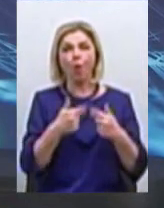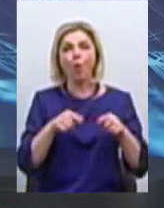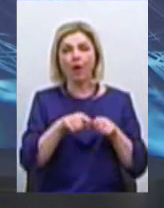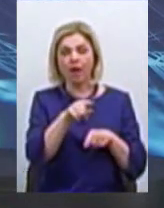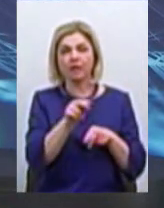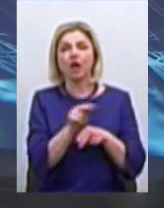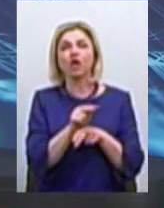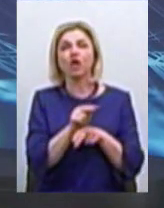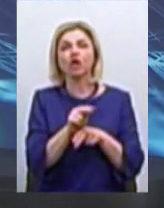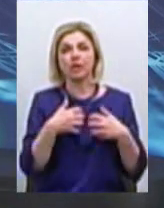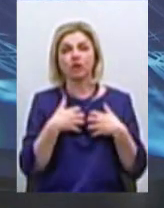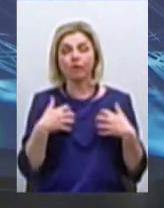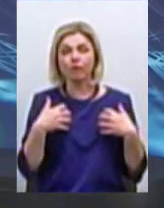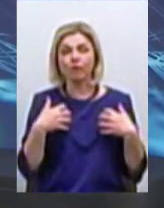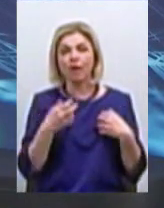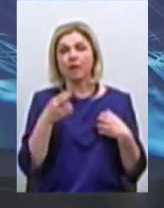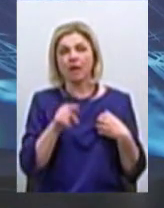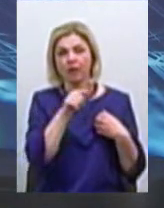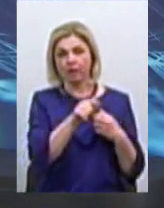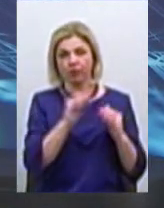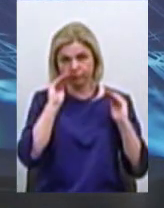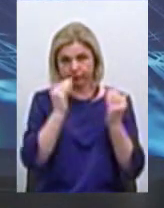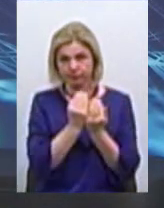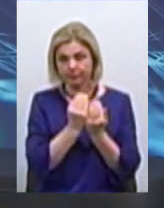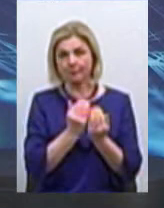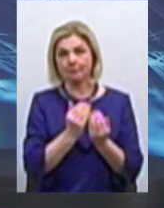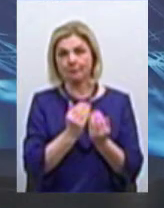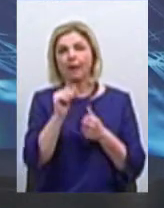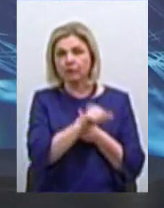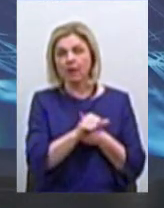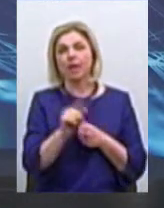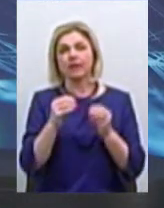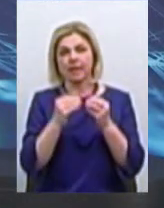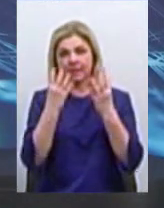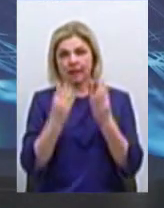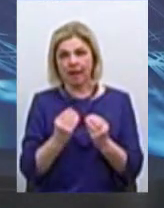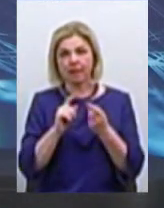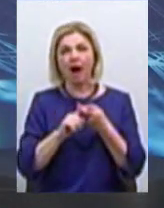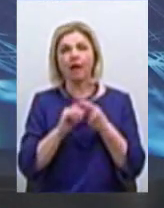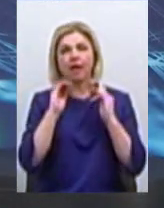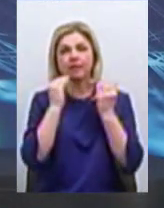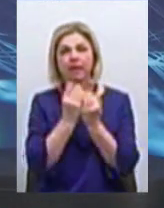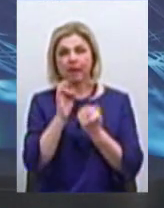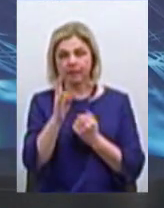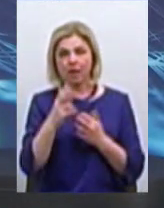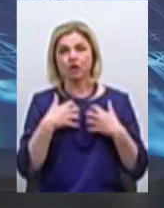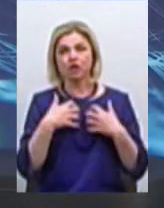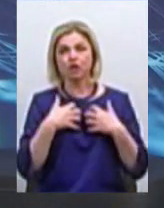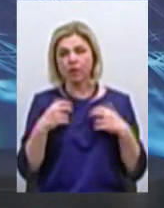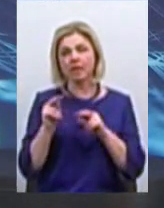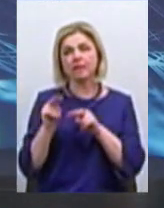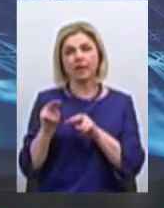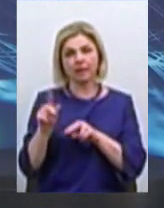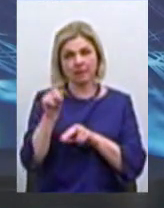медицини для її ізолювання. Ми 10 днів карантинуємо тварину, спостерігаємо за нею, і якщо